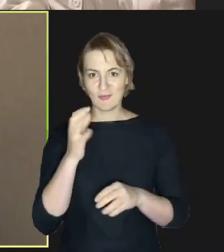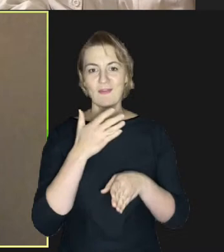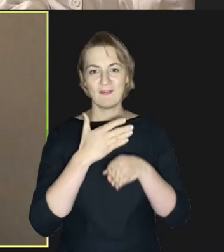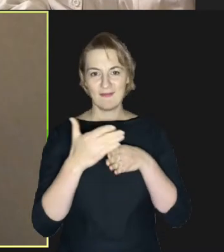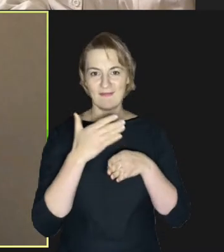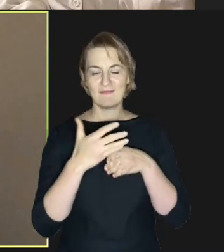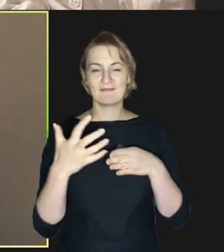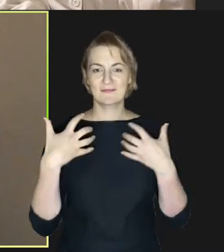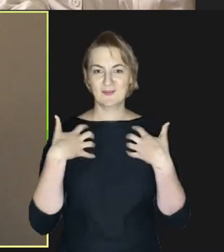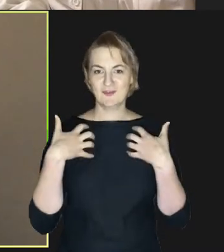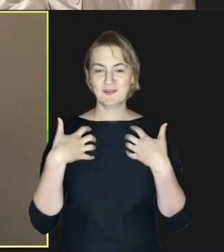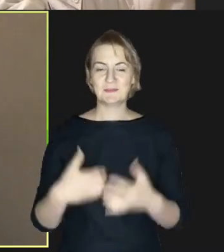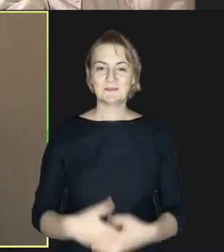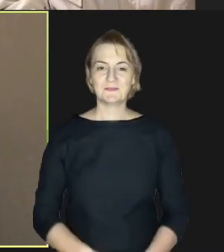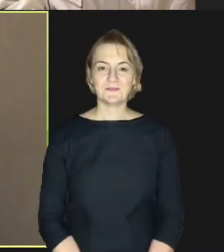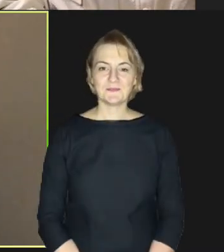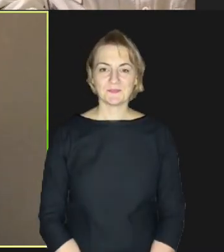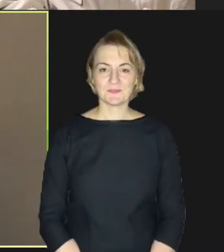drogę.